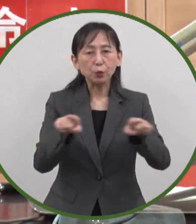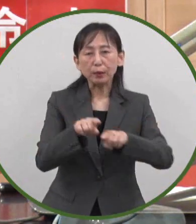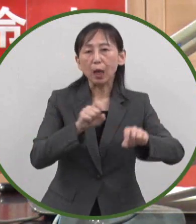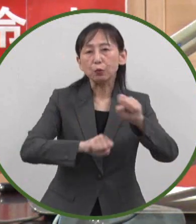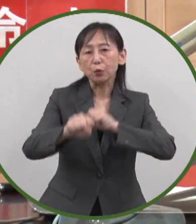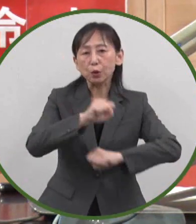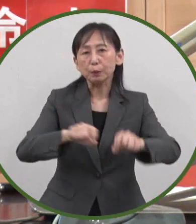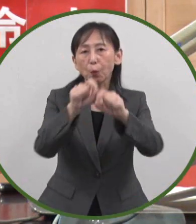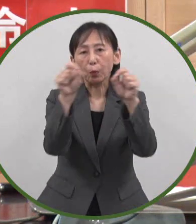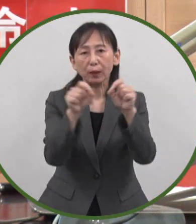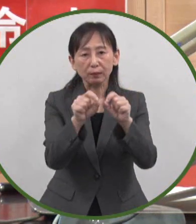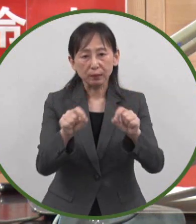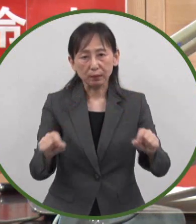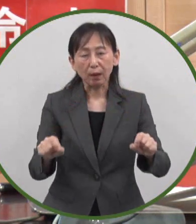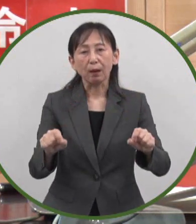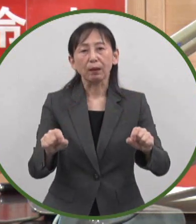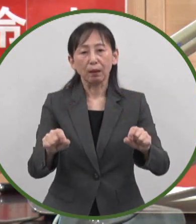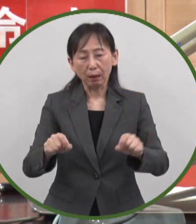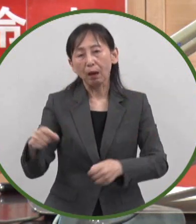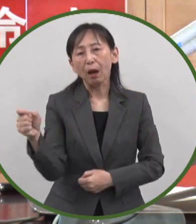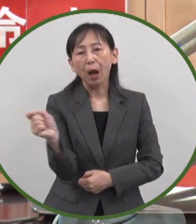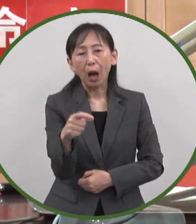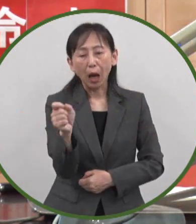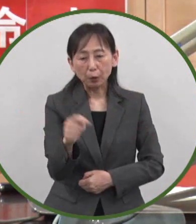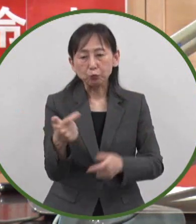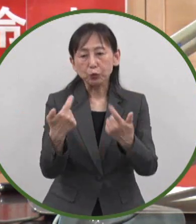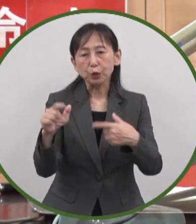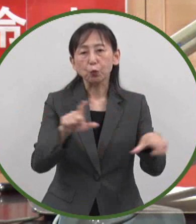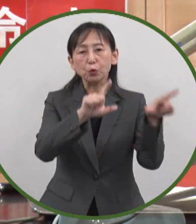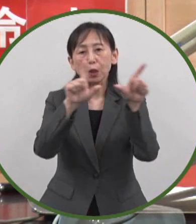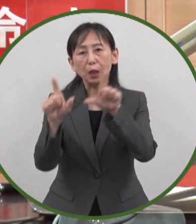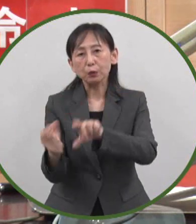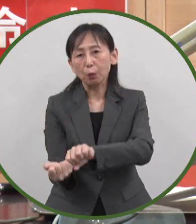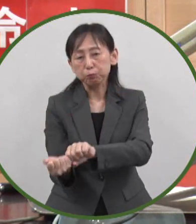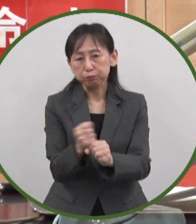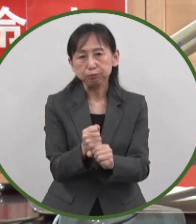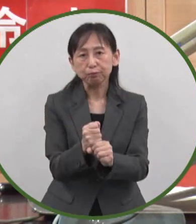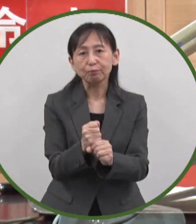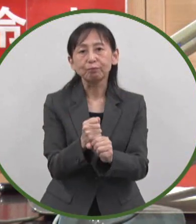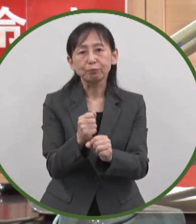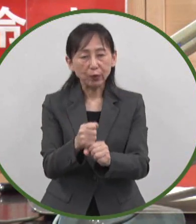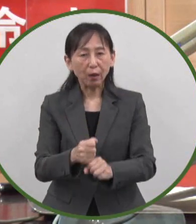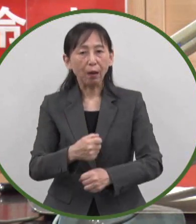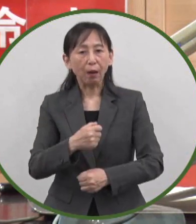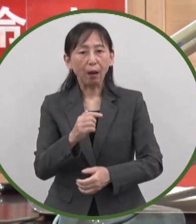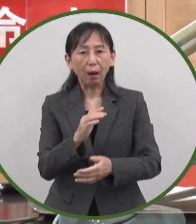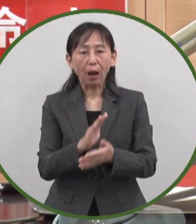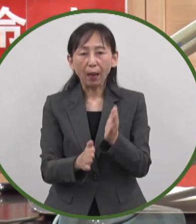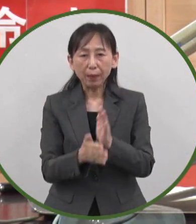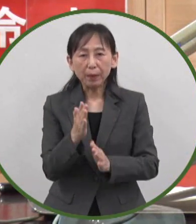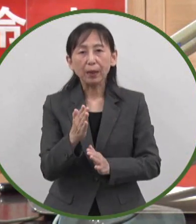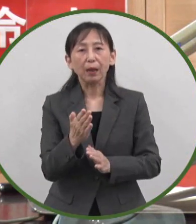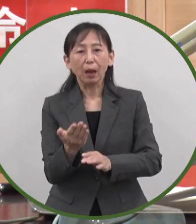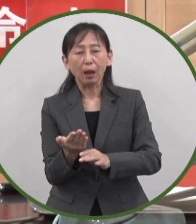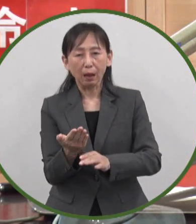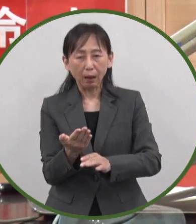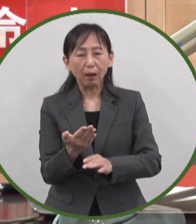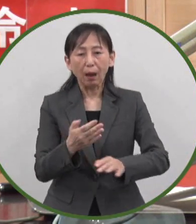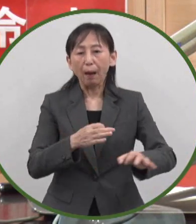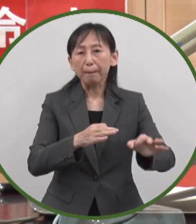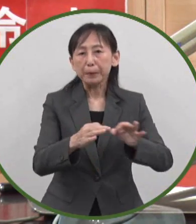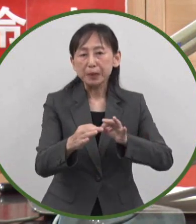で、できるだけ早く日常を取り戻してですね、もう一度お店